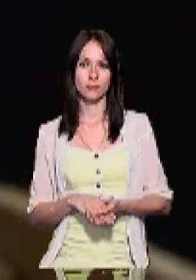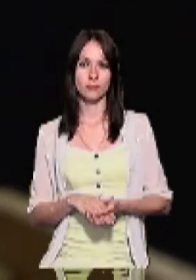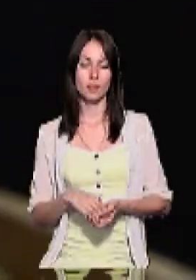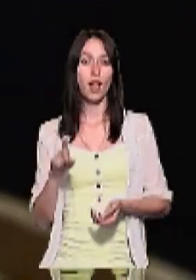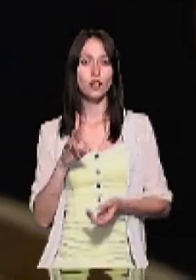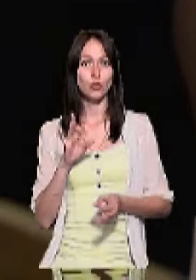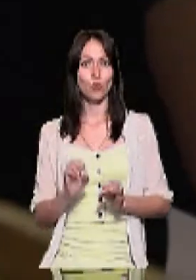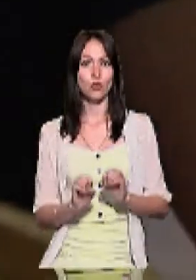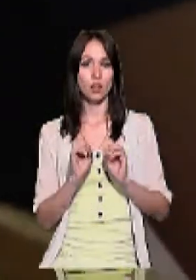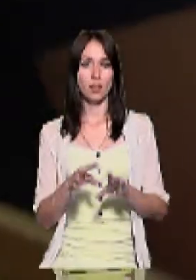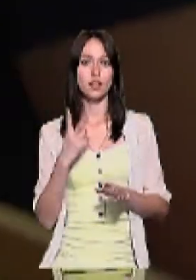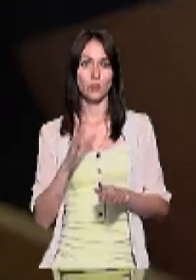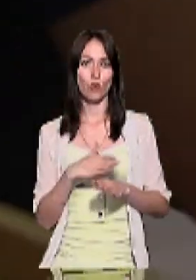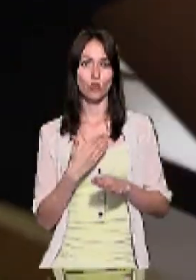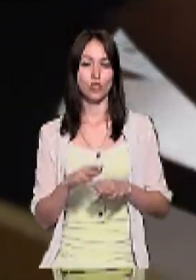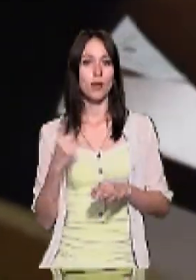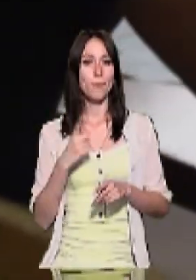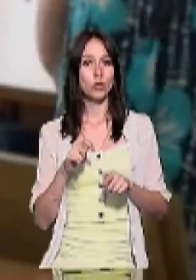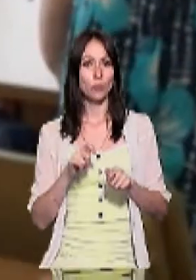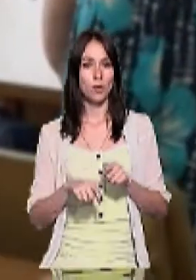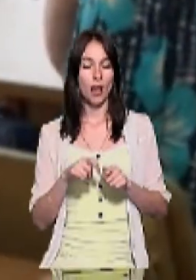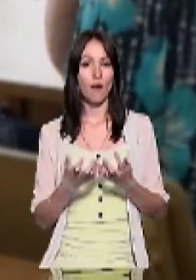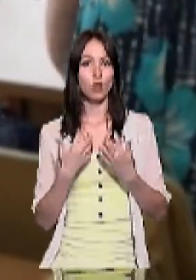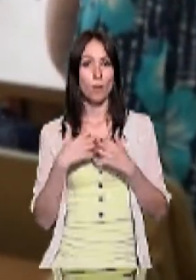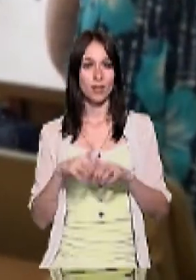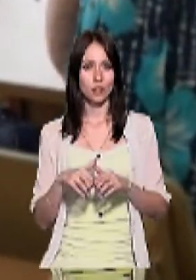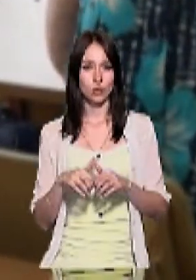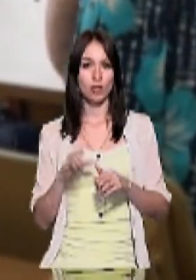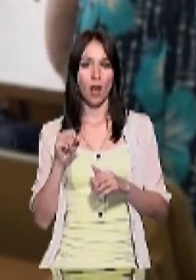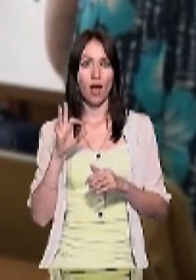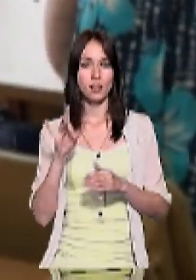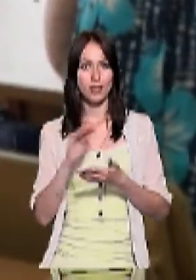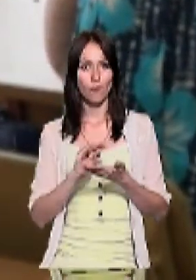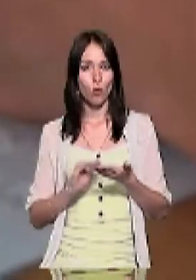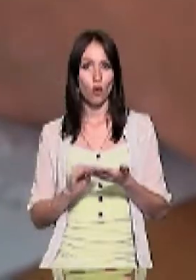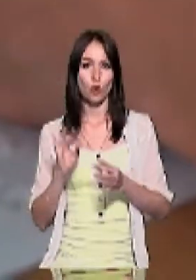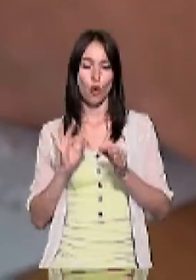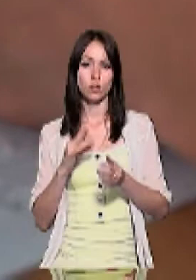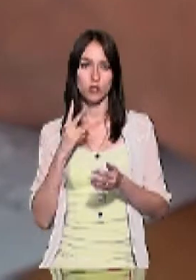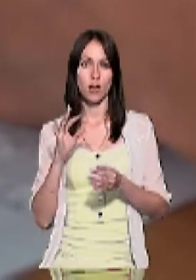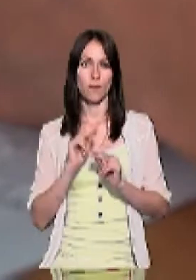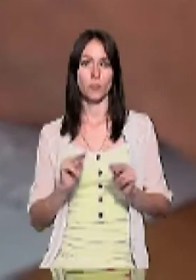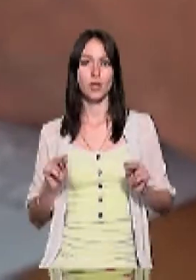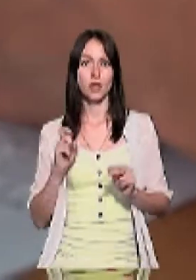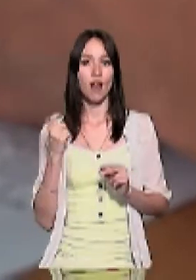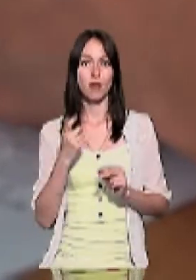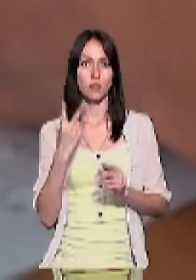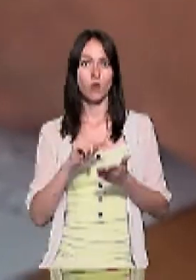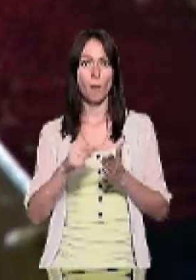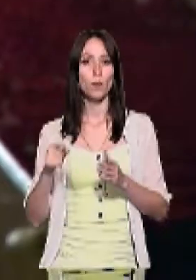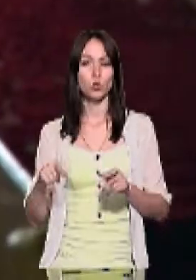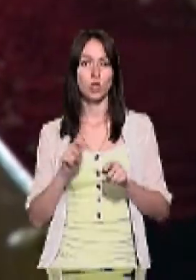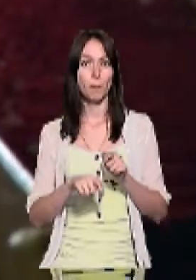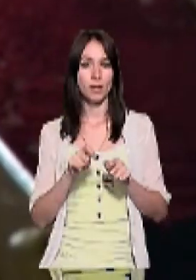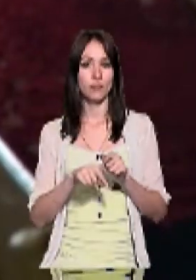ЗНО складається з двох частин. Першу перевіряє автоматична система, твори оцінюють викладачі. На Харківщині два пункти перевірки.